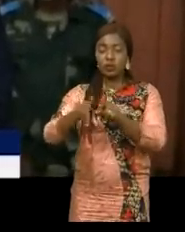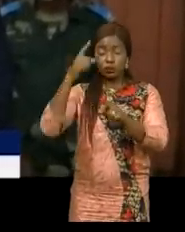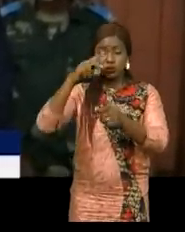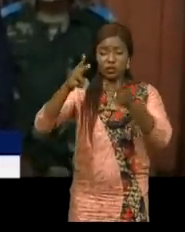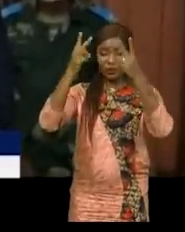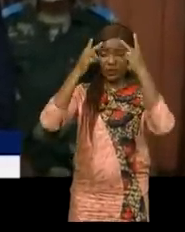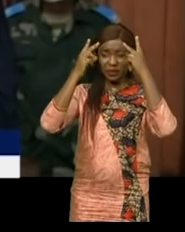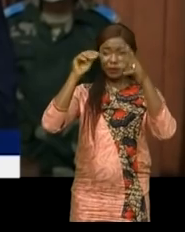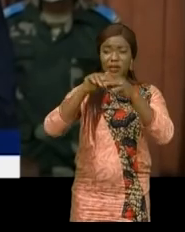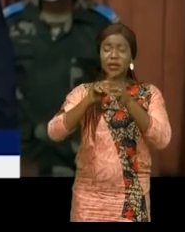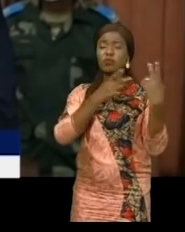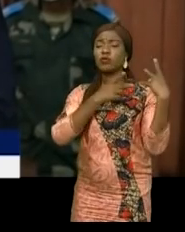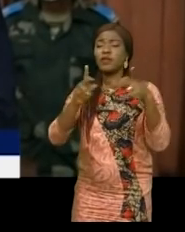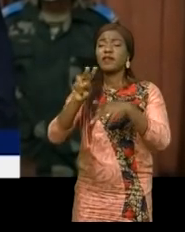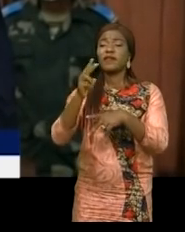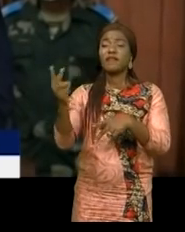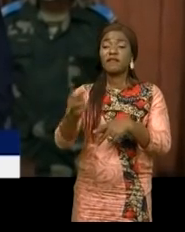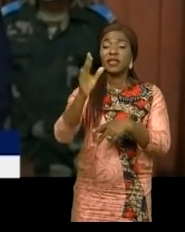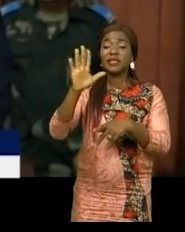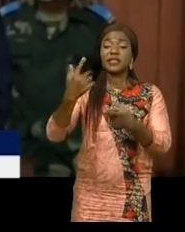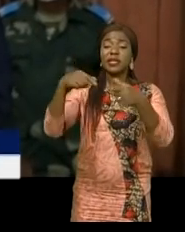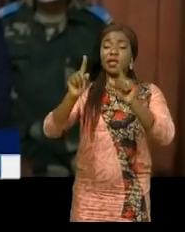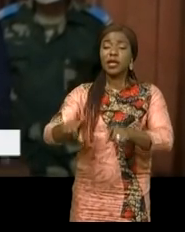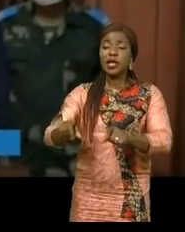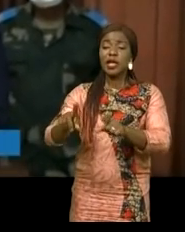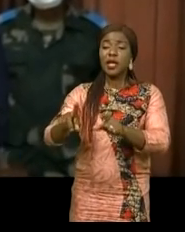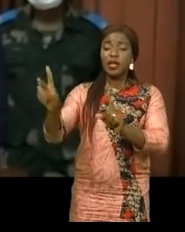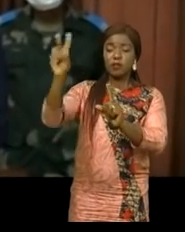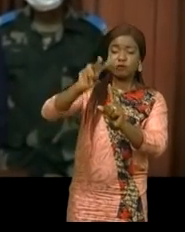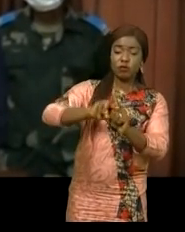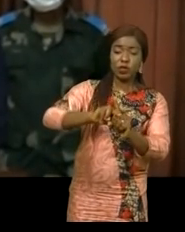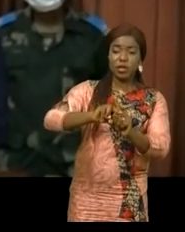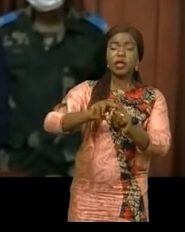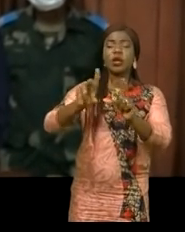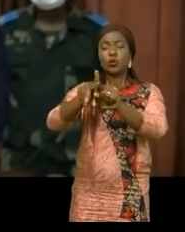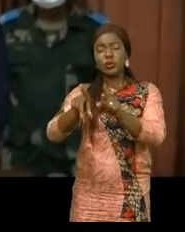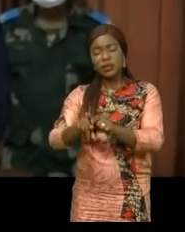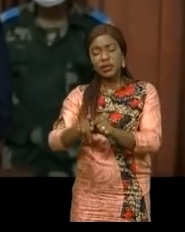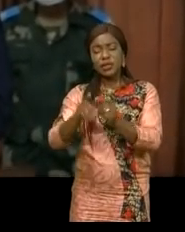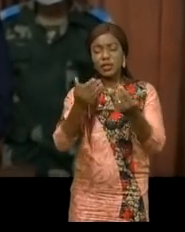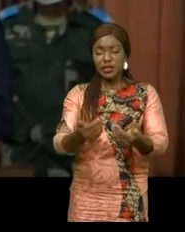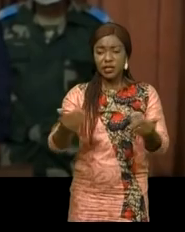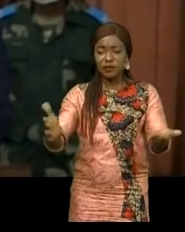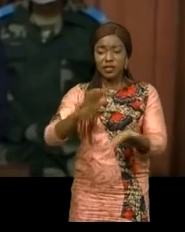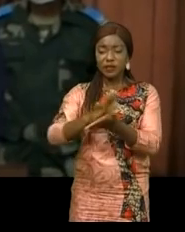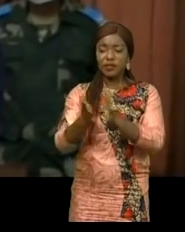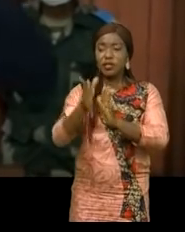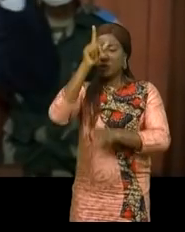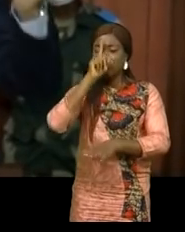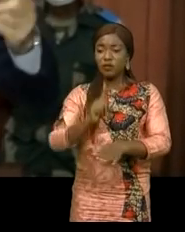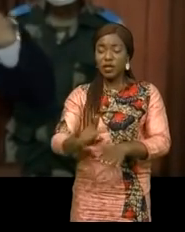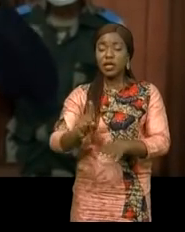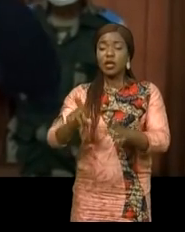de nevers pour les femmes qui ont dit violée vivent encore sous des lustres qui parfois aussi élan tursan